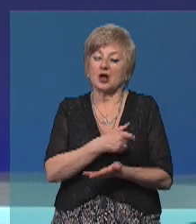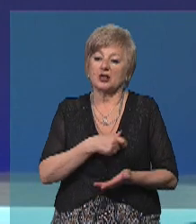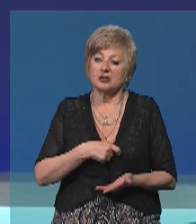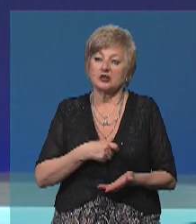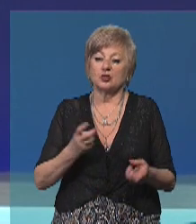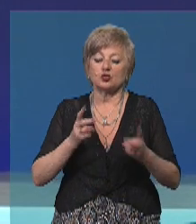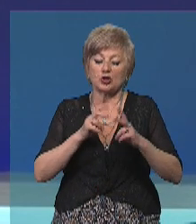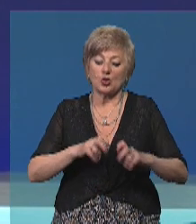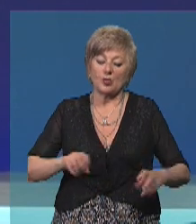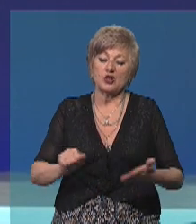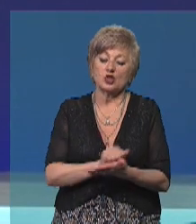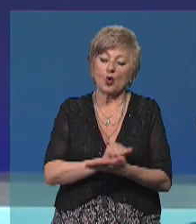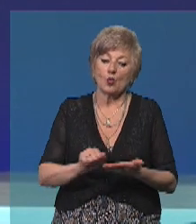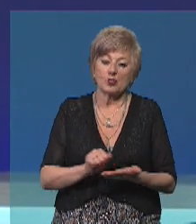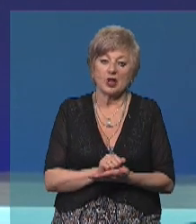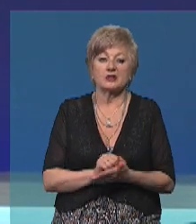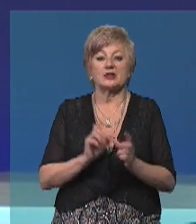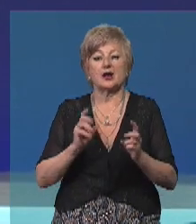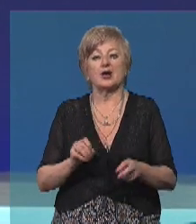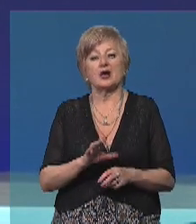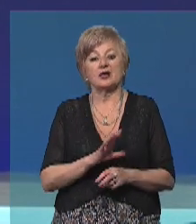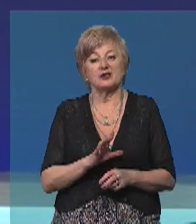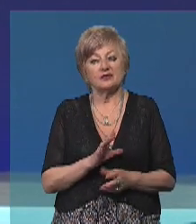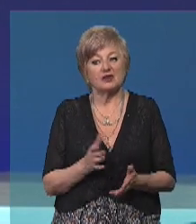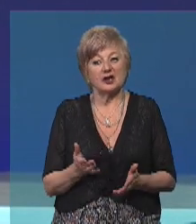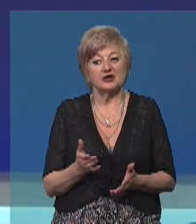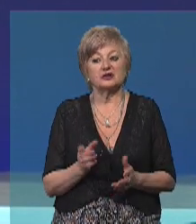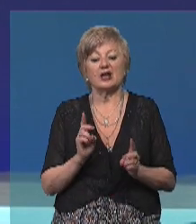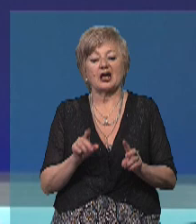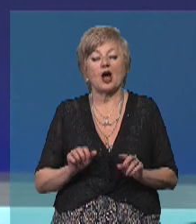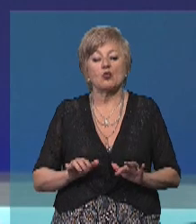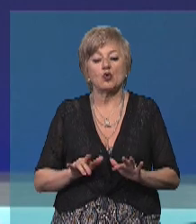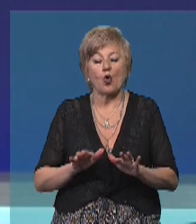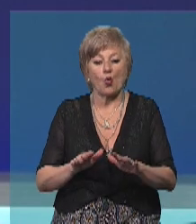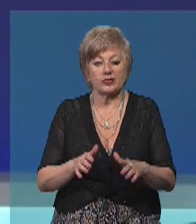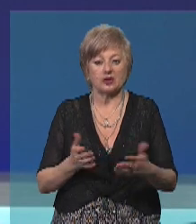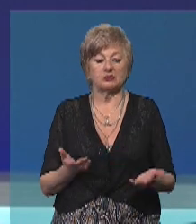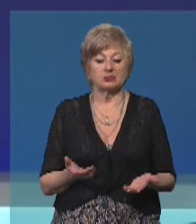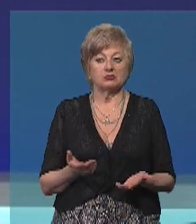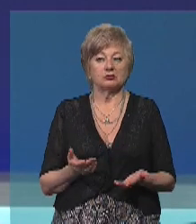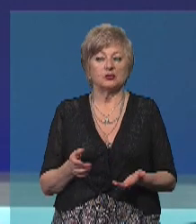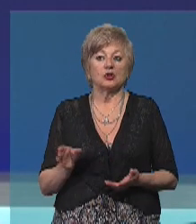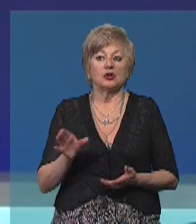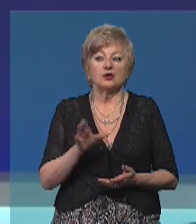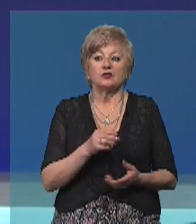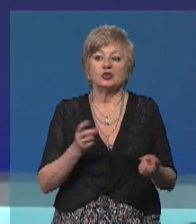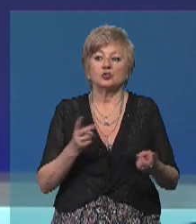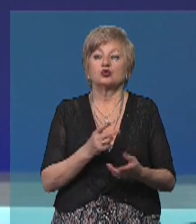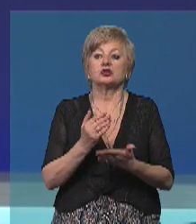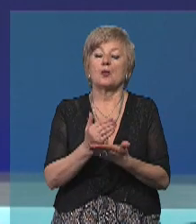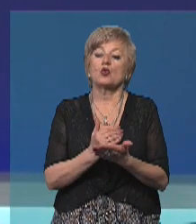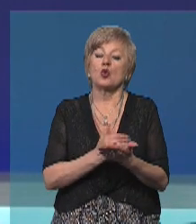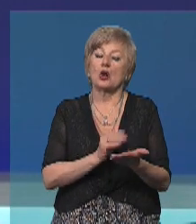у документації, у тому, як відбуваються вибори, як вони проходять технічно, навіщо потрібні ті самі